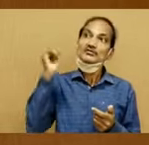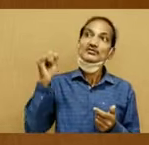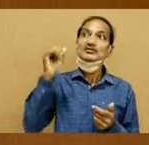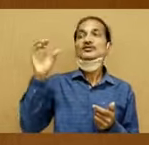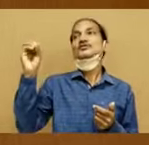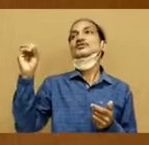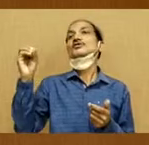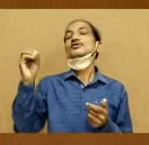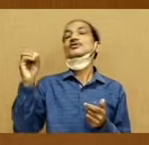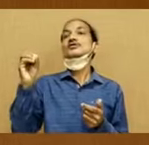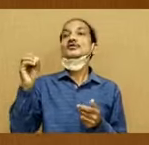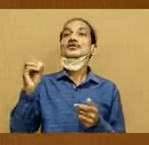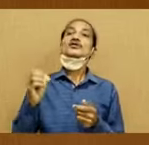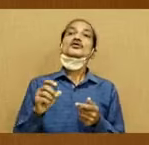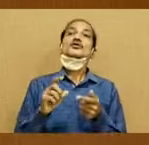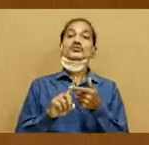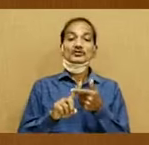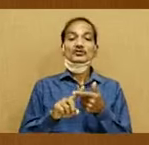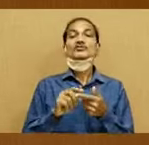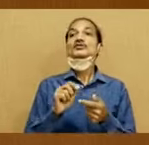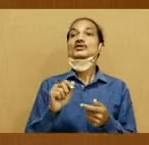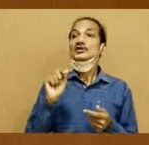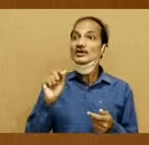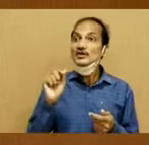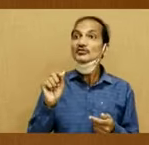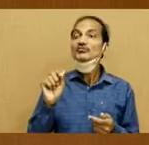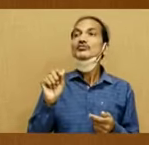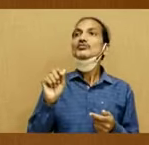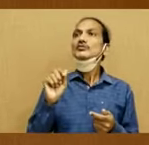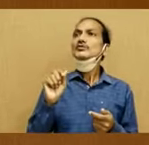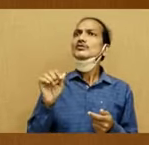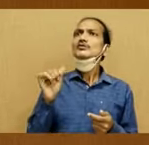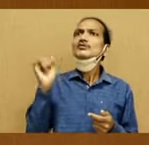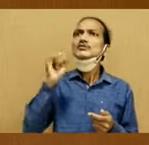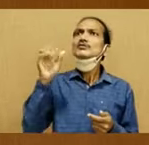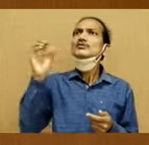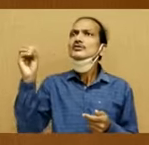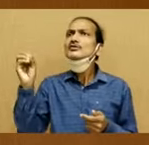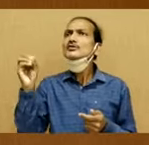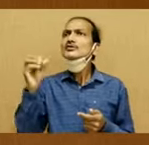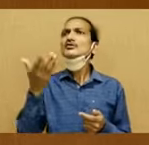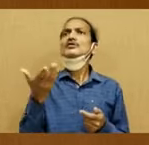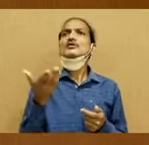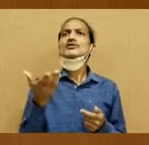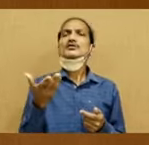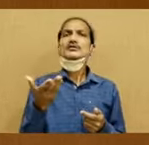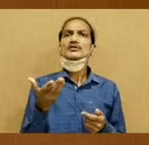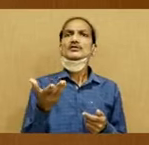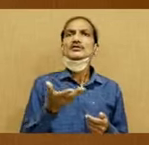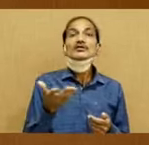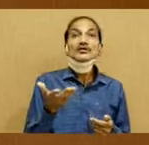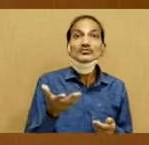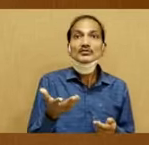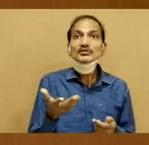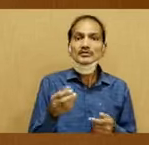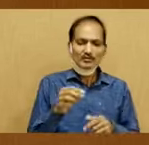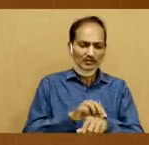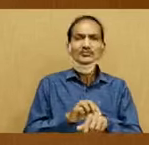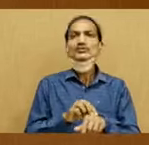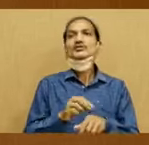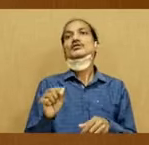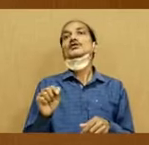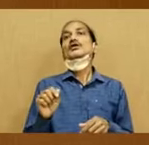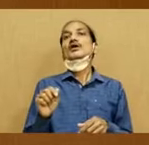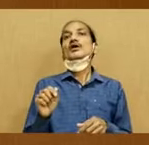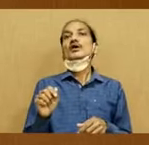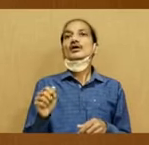60 କେସ୍କୁ ସଂକ୍ରମଣ କେମିତି ହେଲା, ଇନ୍ଫେକ୍ସନ୍ କେମିତି ପାଇଲେ ସେମାନେ, ଆଉ କ'ଣ କଲେ ଆମେ ନିଜକୁ ବଞ୍ଚାଇ